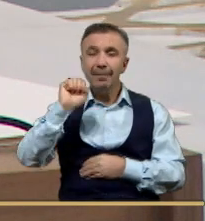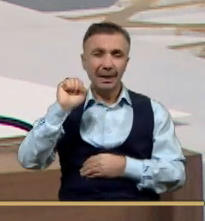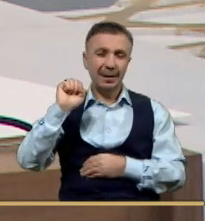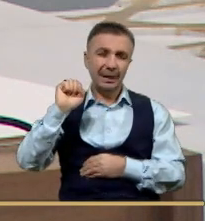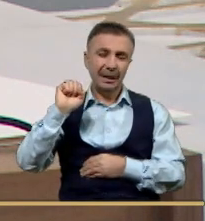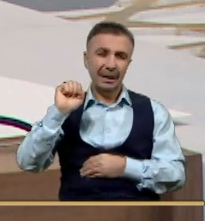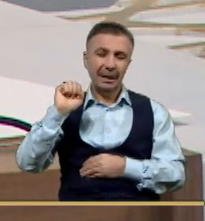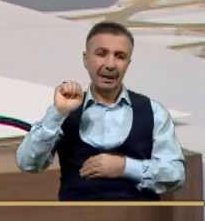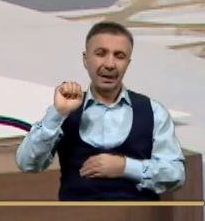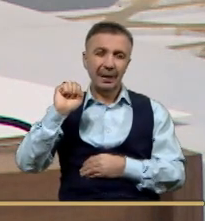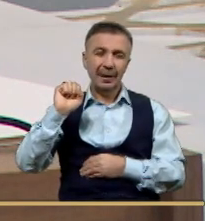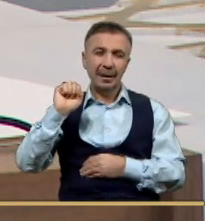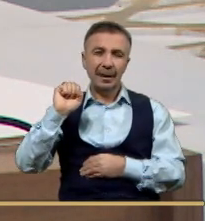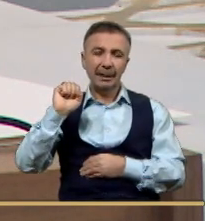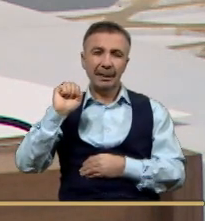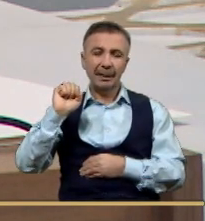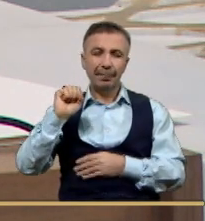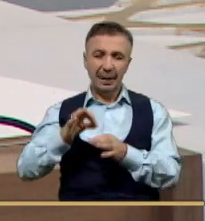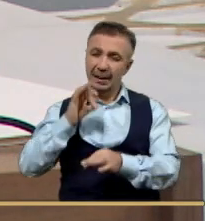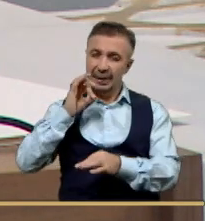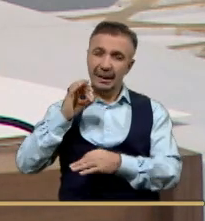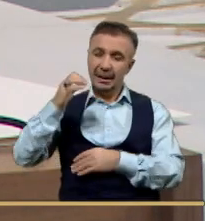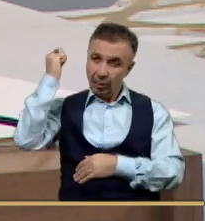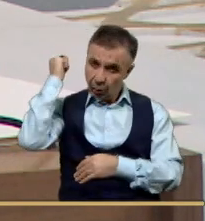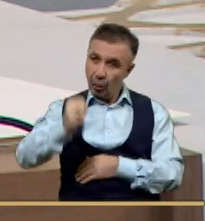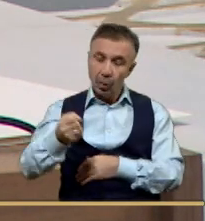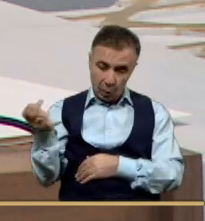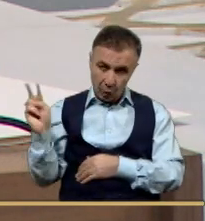yetkiyi kullanarak bir insanı öldürürse,